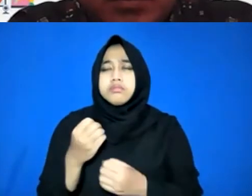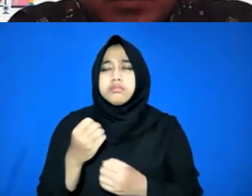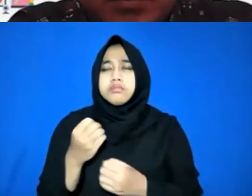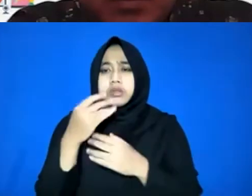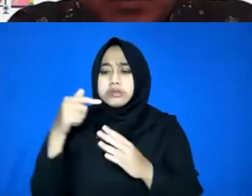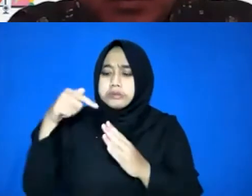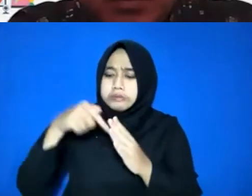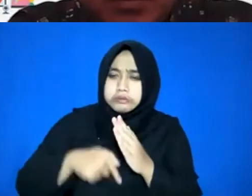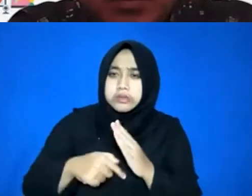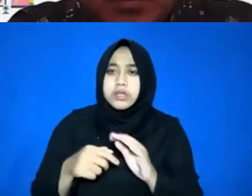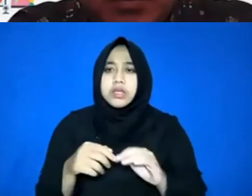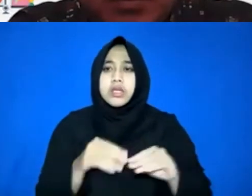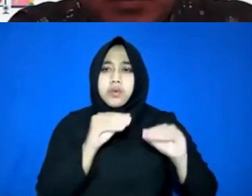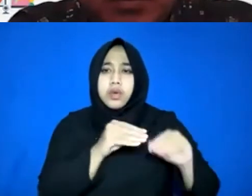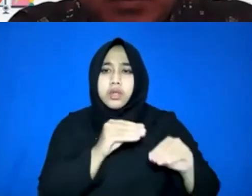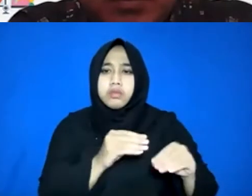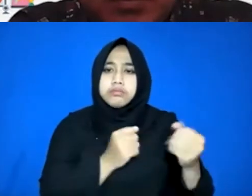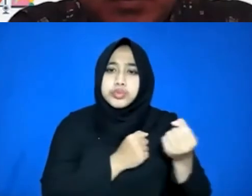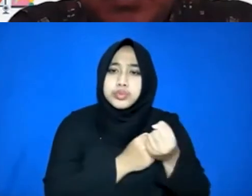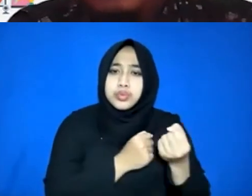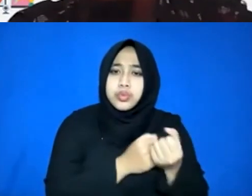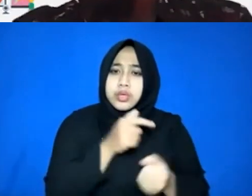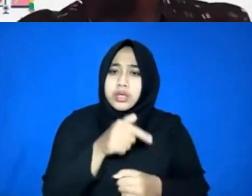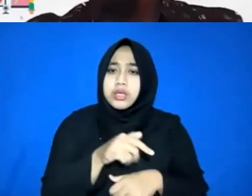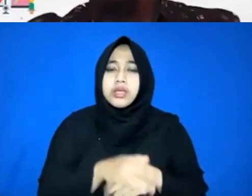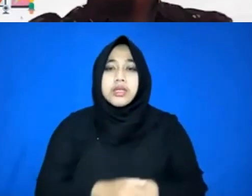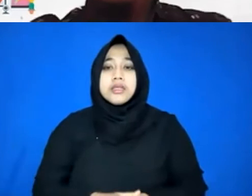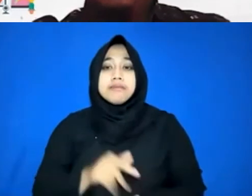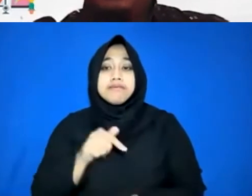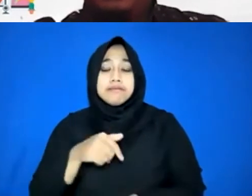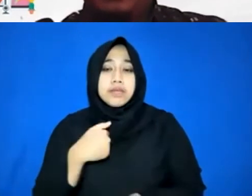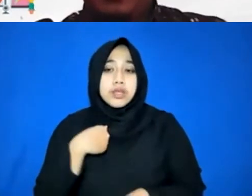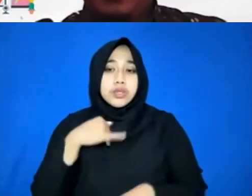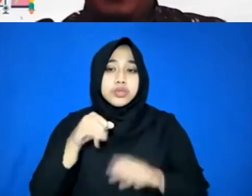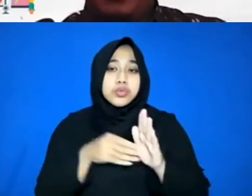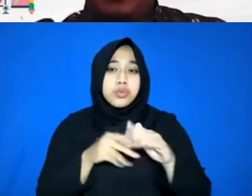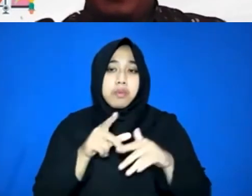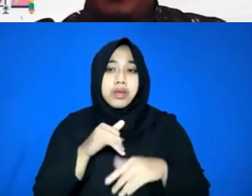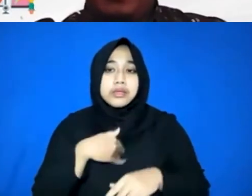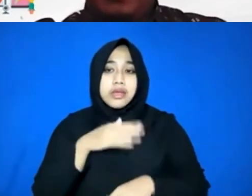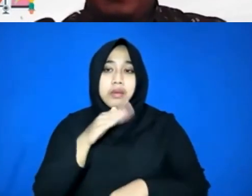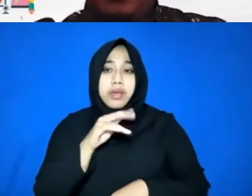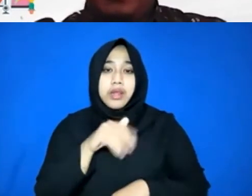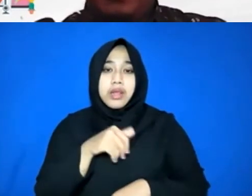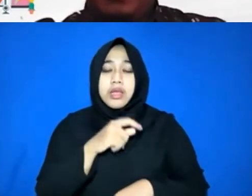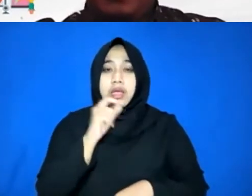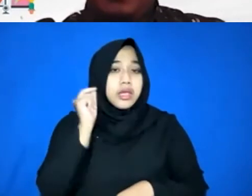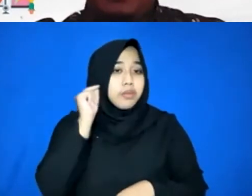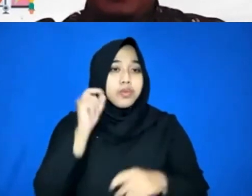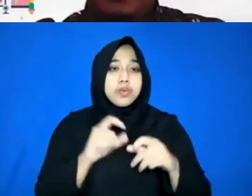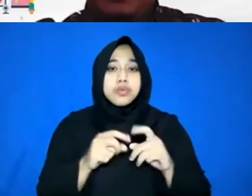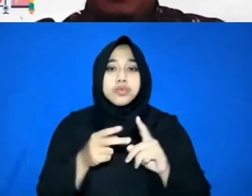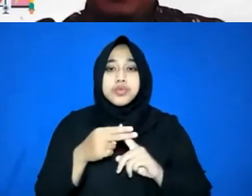edukatif, administratif maupun suportif tadi, di sini nanti Mas Jumali saya panggil lagi dengan Mbak Sofi